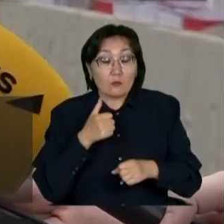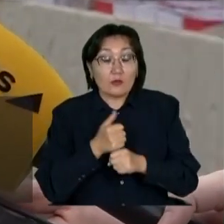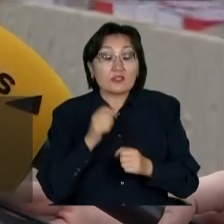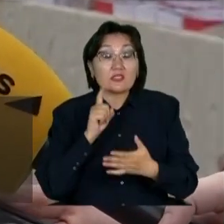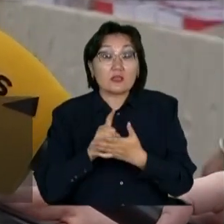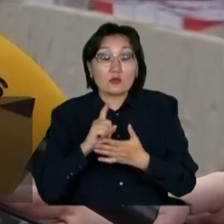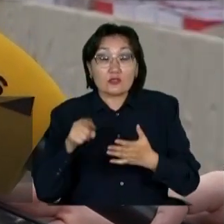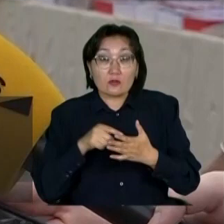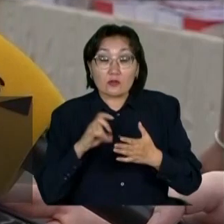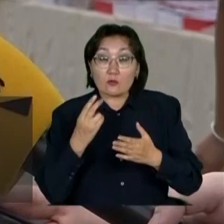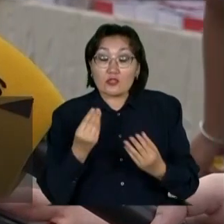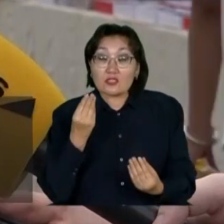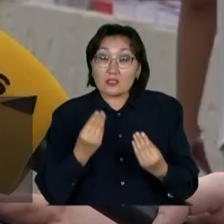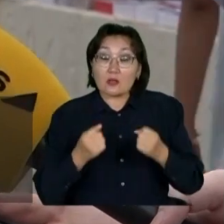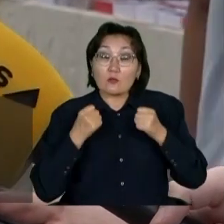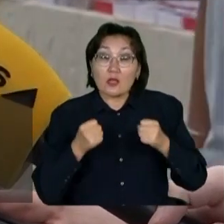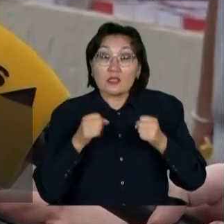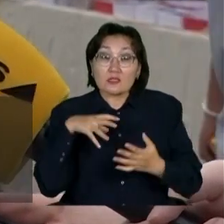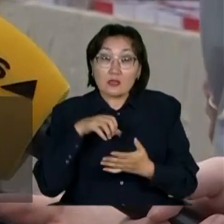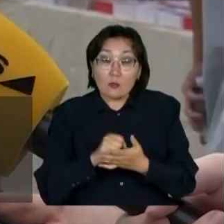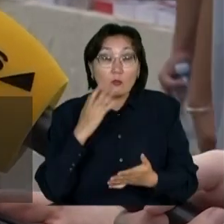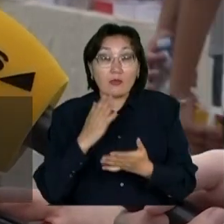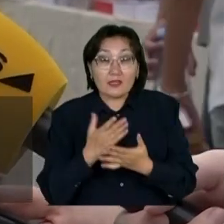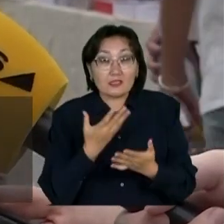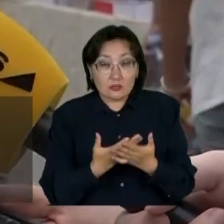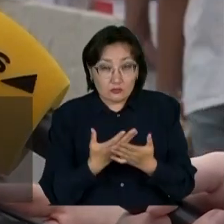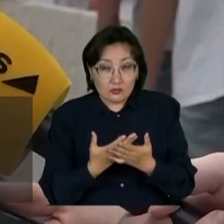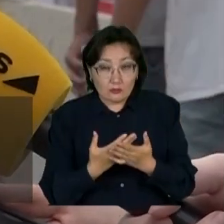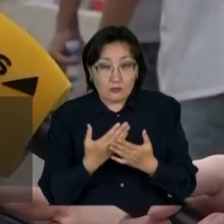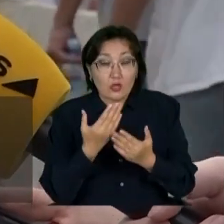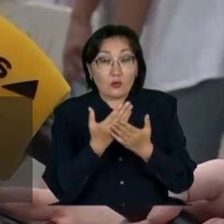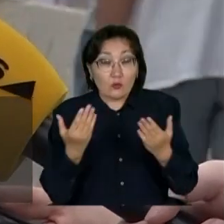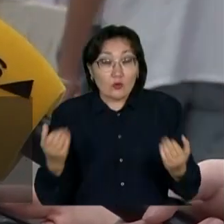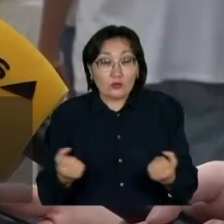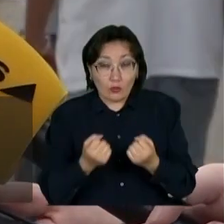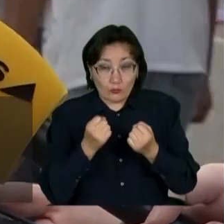міндетіміз қаламызда ұлттық спортпен айналысатындардың бар екенін көрсету және оларды қолдау.